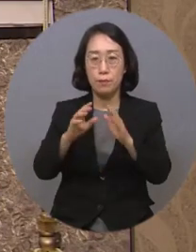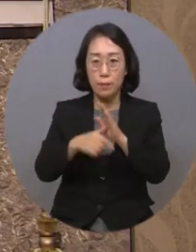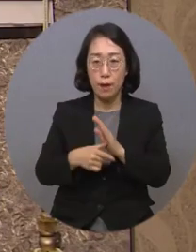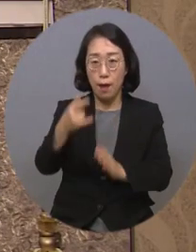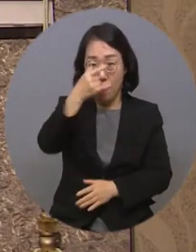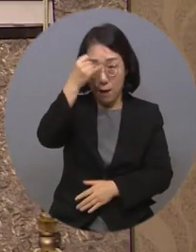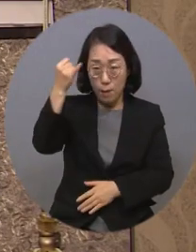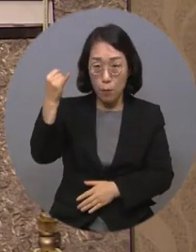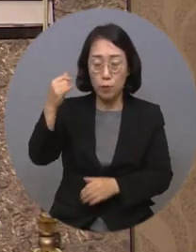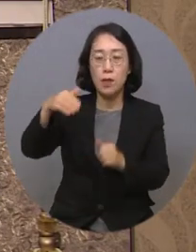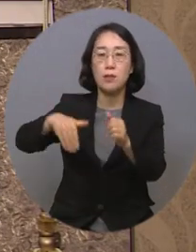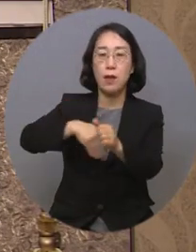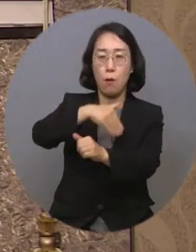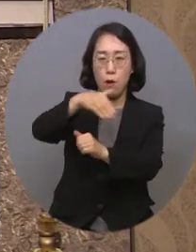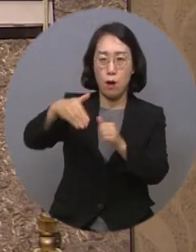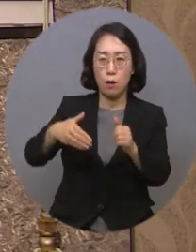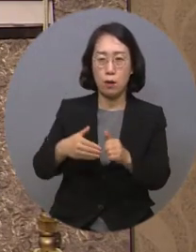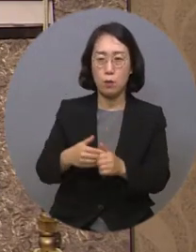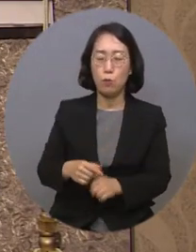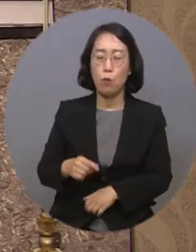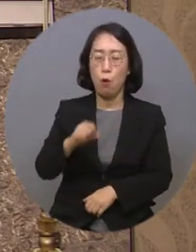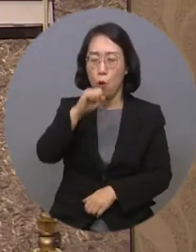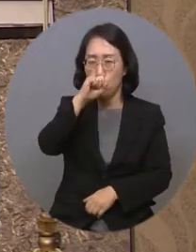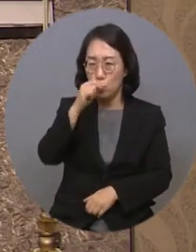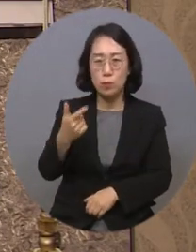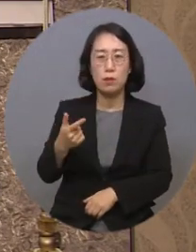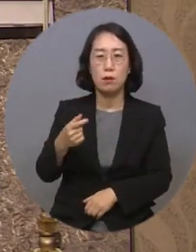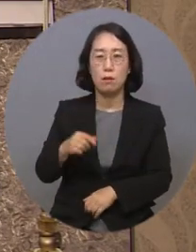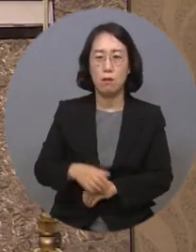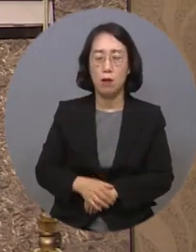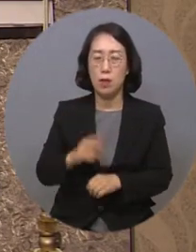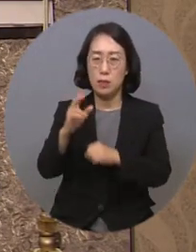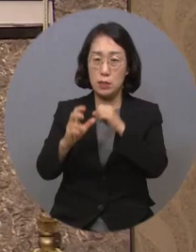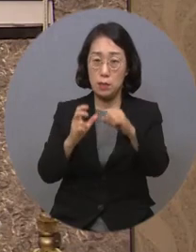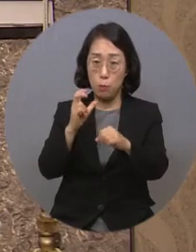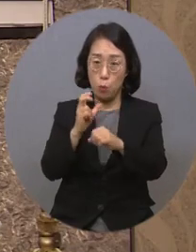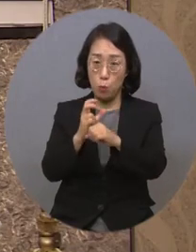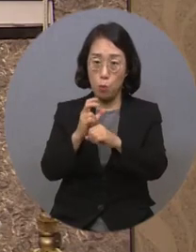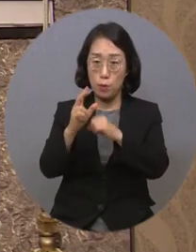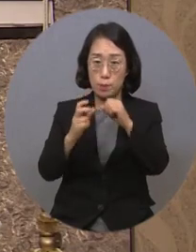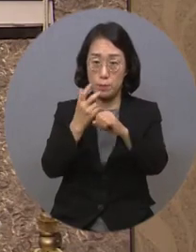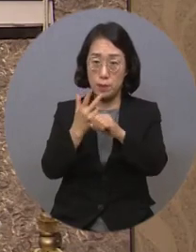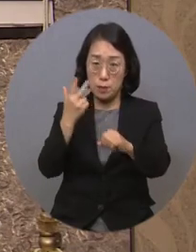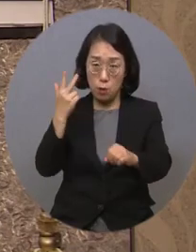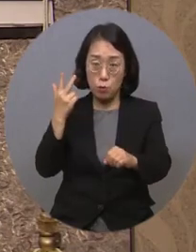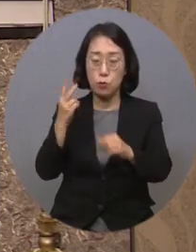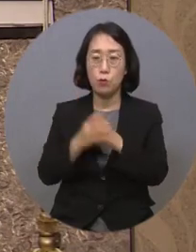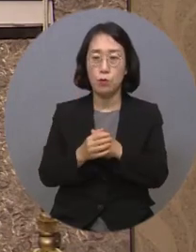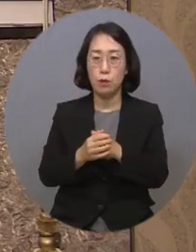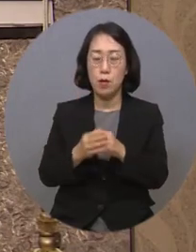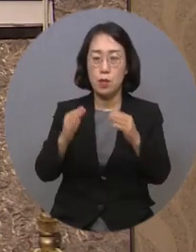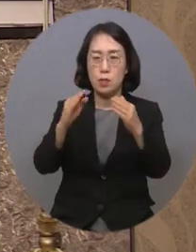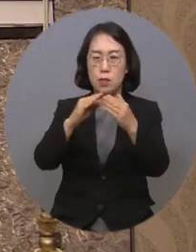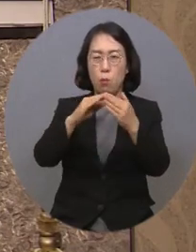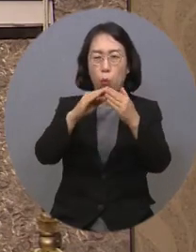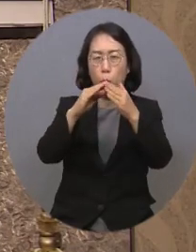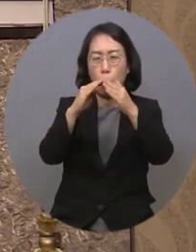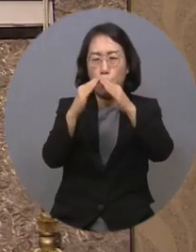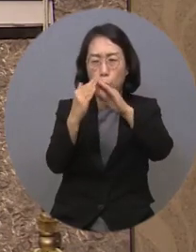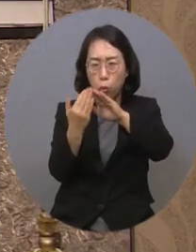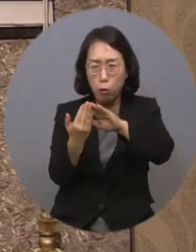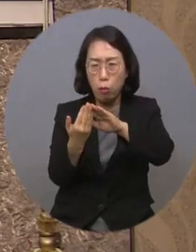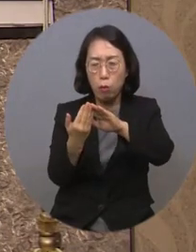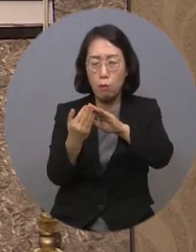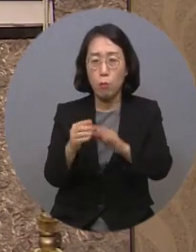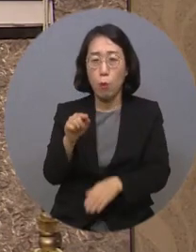할머니 사정이 너무나 열악했어요. 한 25년, 7년 전인데 뭐 집이 절반이 약간 쓰러져가지고 손으로